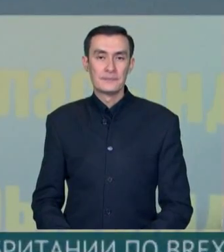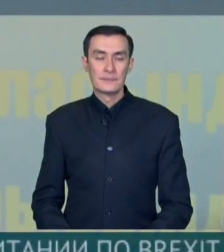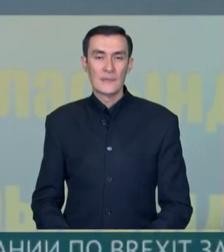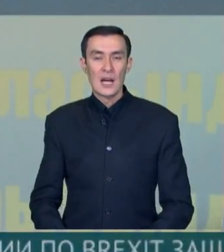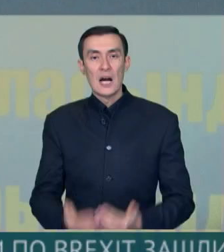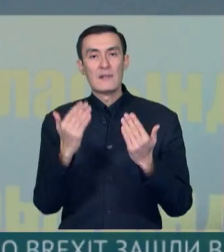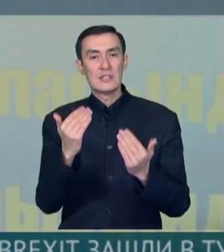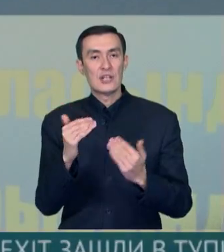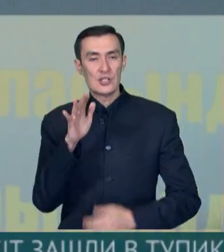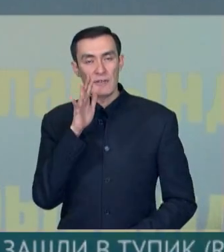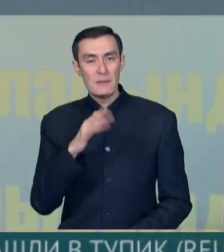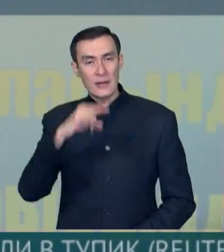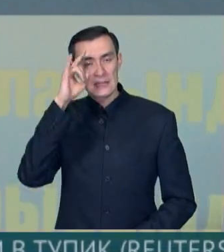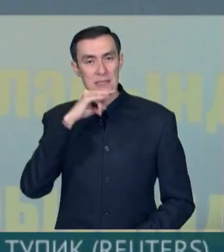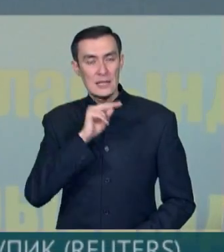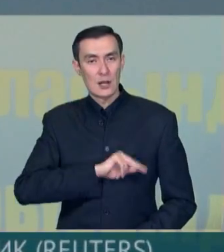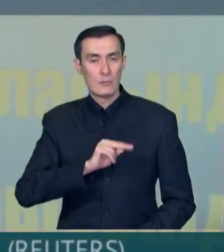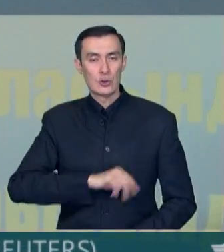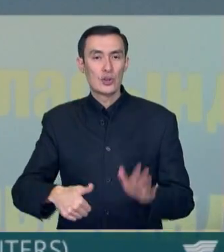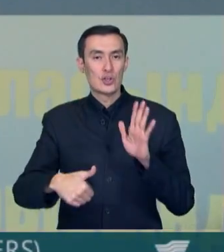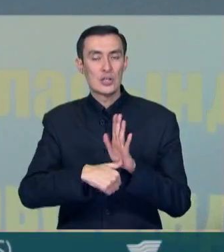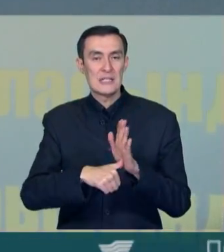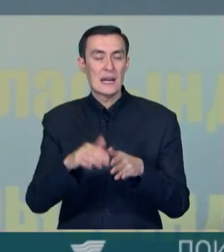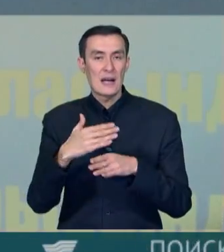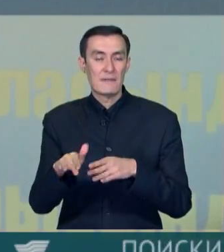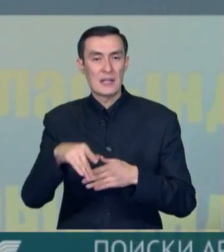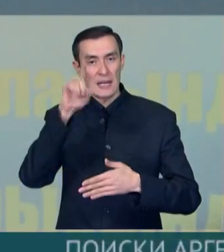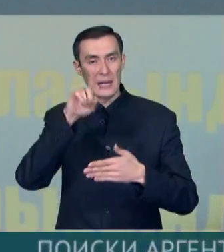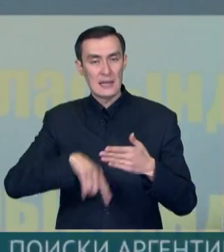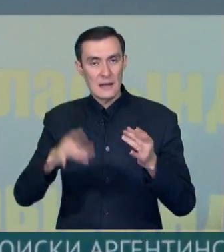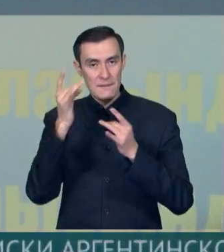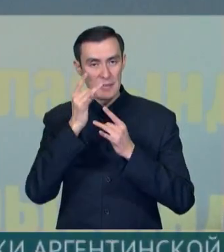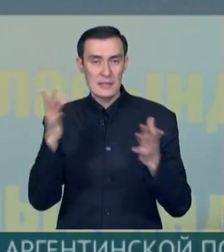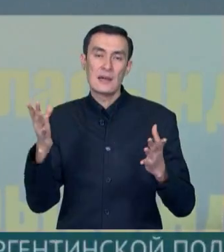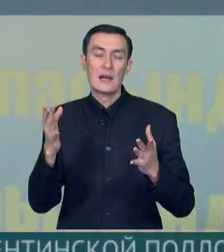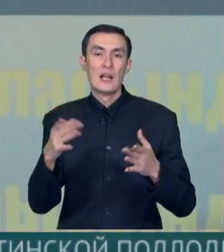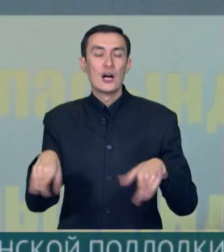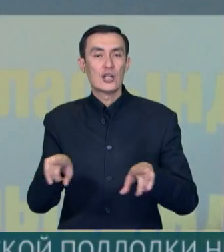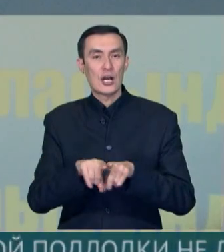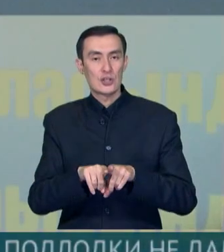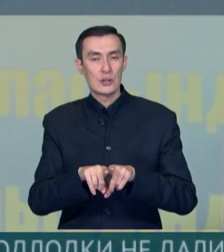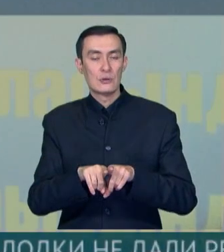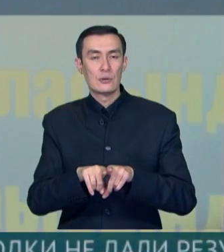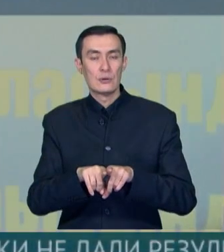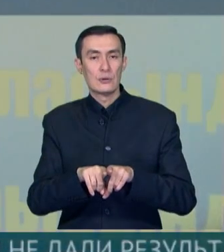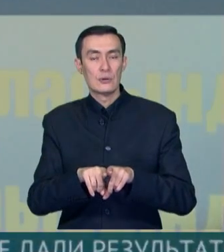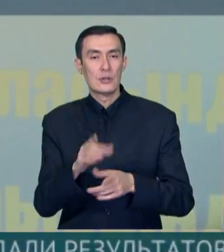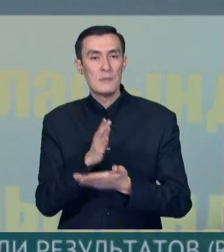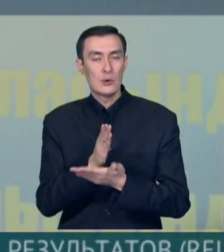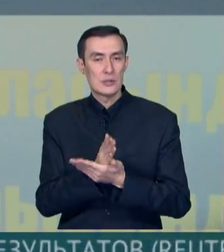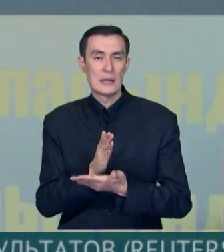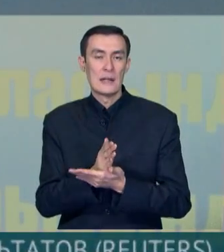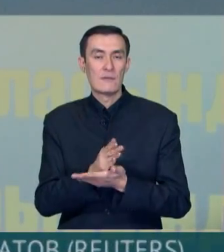В настоящее время в Казахстане работает 6 кафедр религиоведения. Из них, кроме кафедры религиоведения